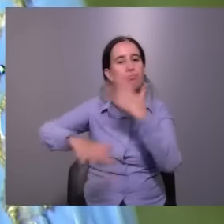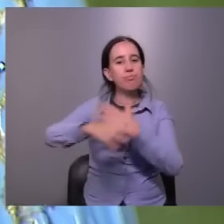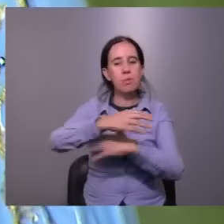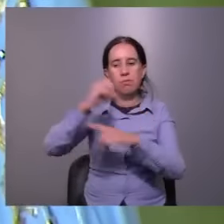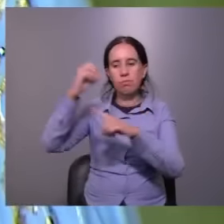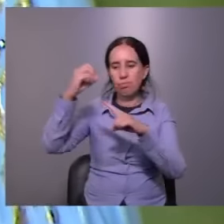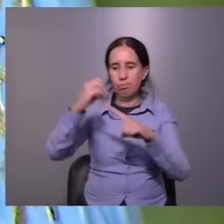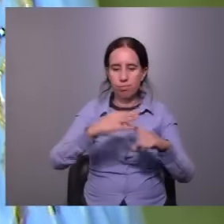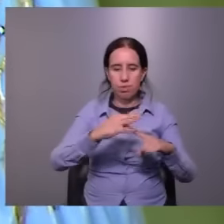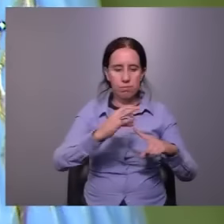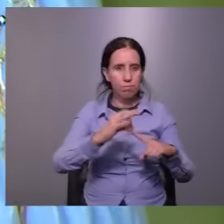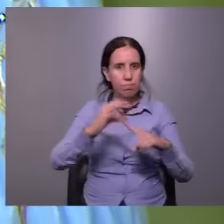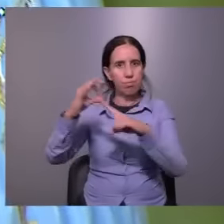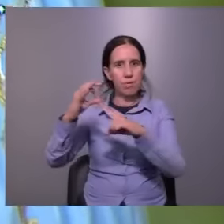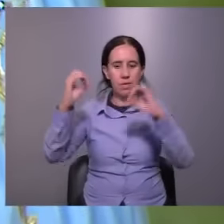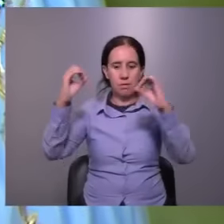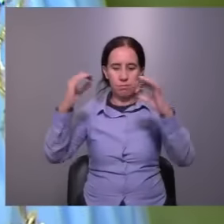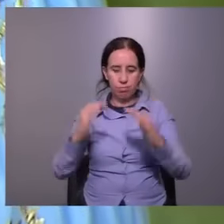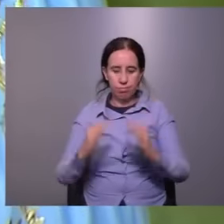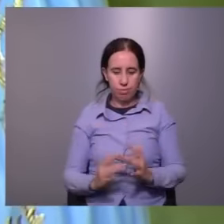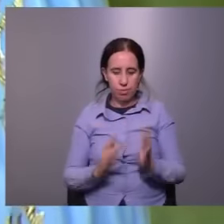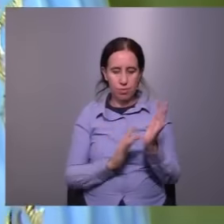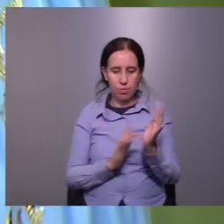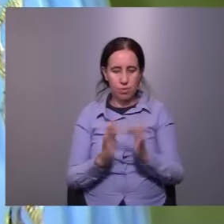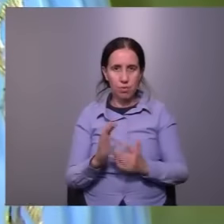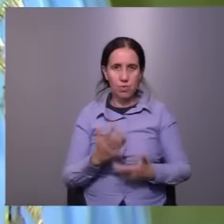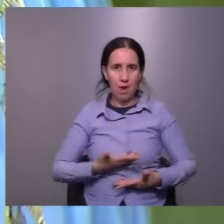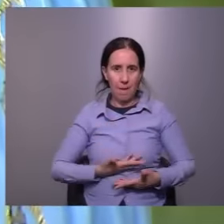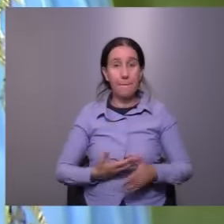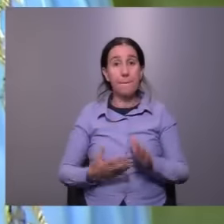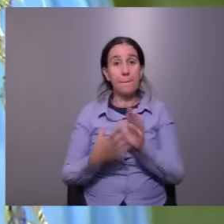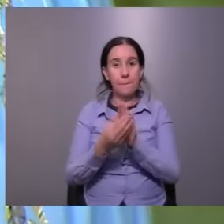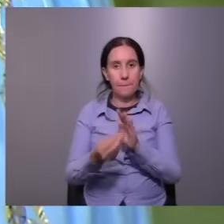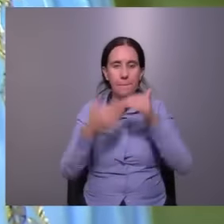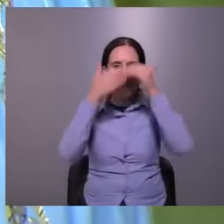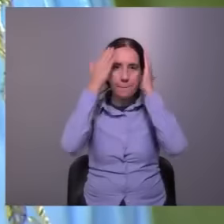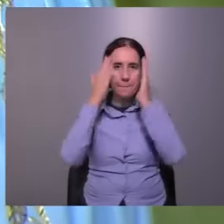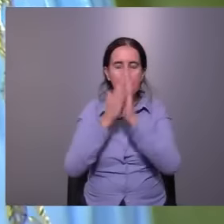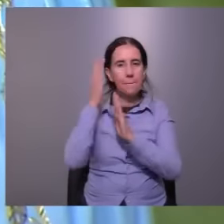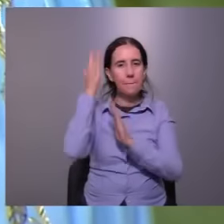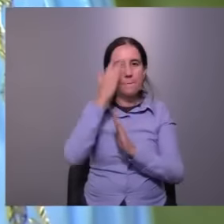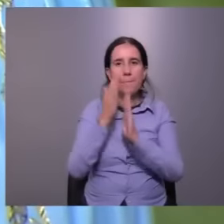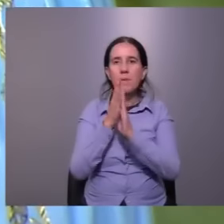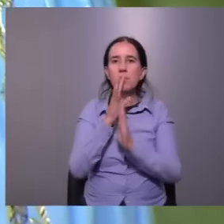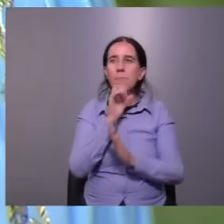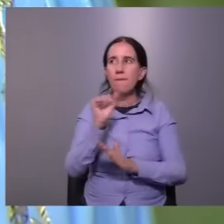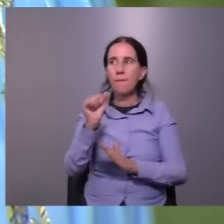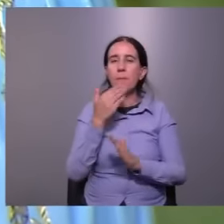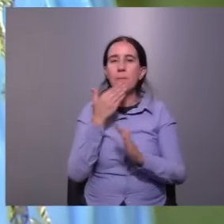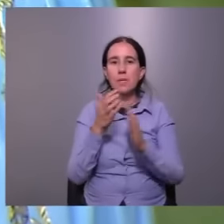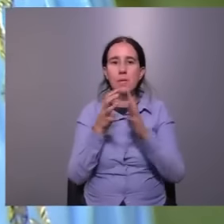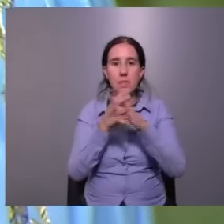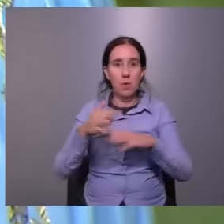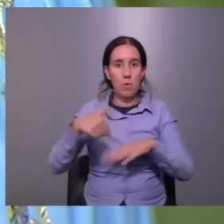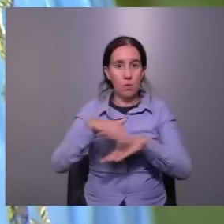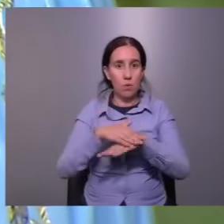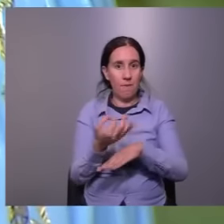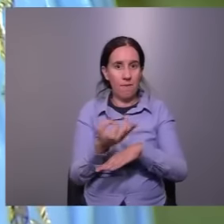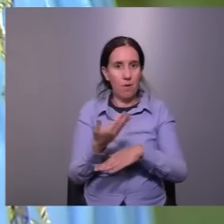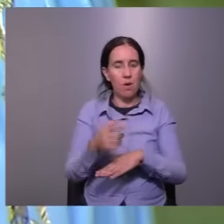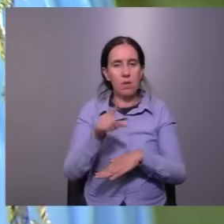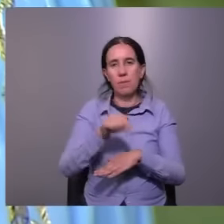Ave Maria, piena di grazia, il Signore è con te. Tu sei benedetta fra le donne e benedetto è il frutto del tuo